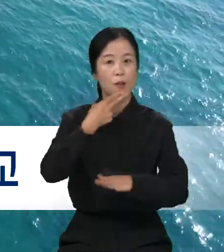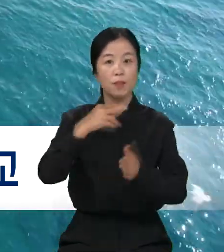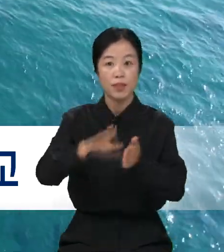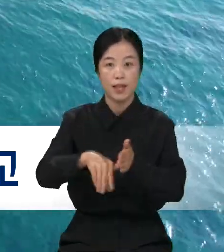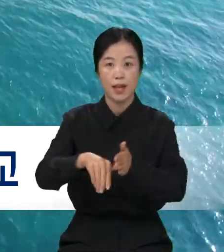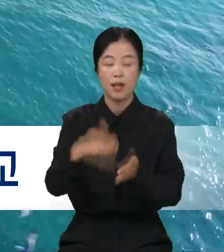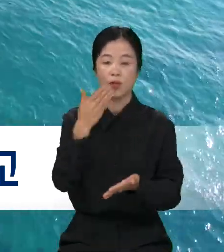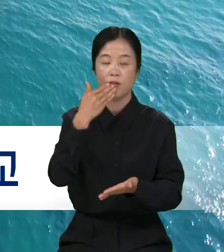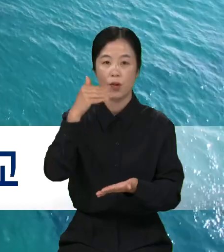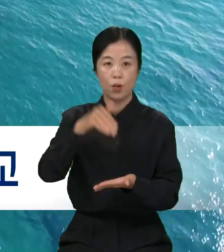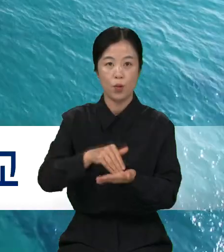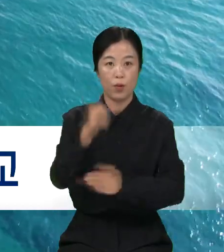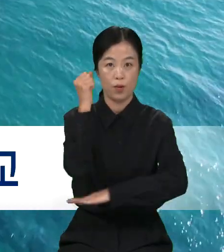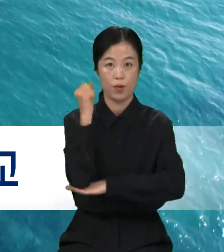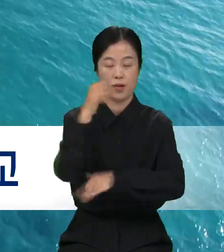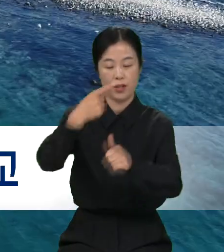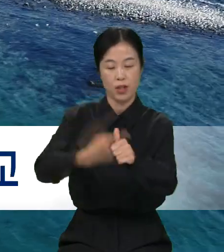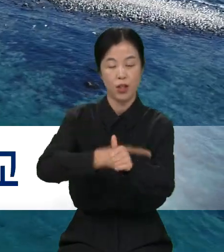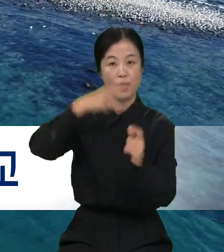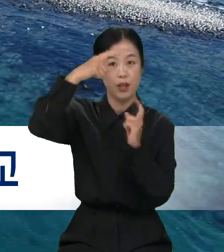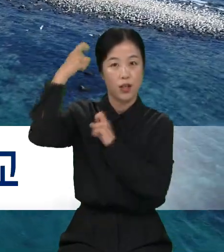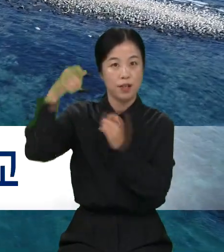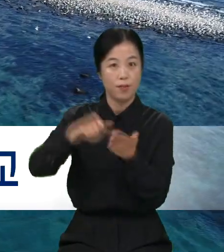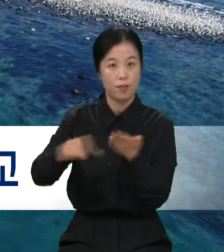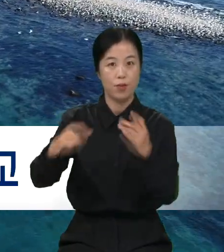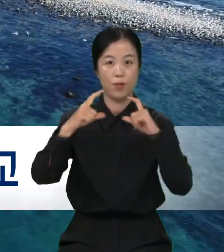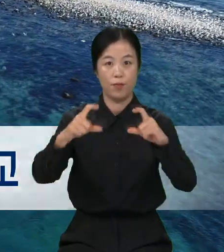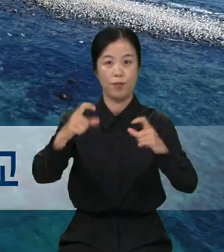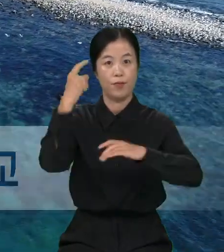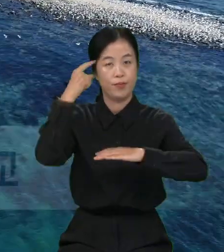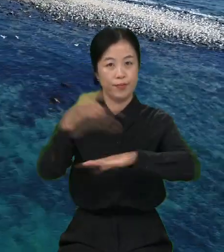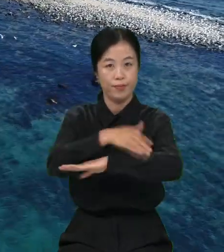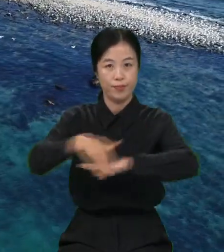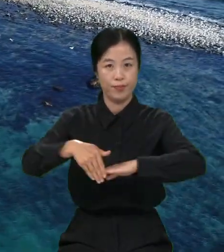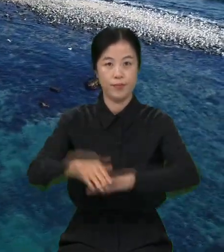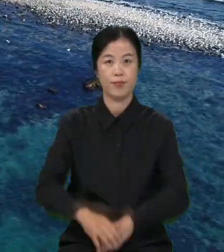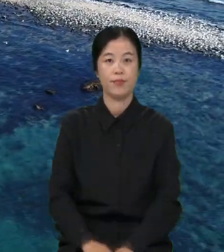없을 시 오도리 주상절리를 천연기념물로 지정 고시할 계획입니다